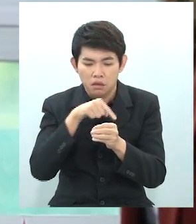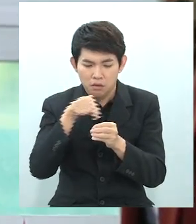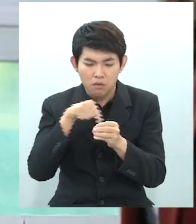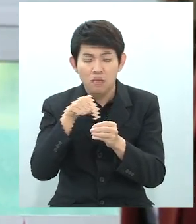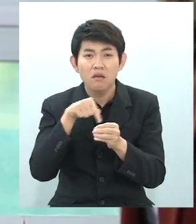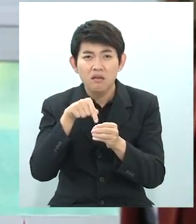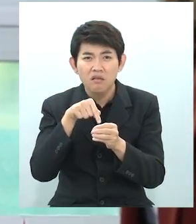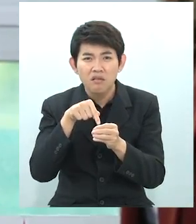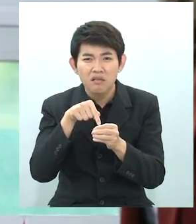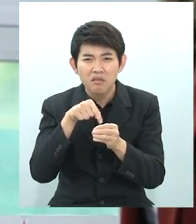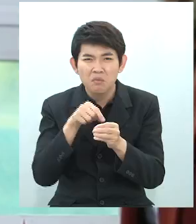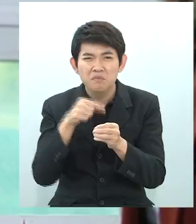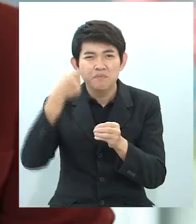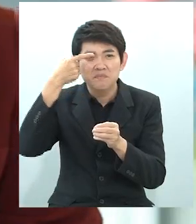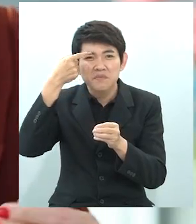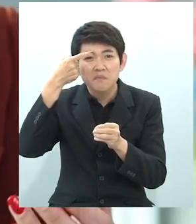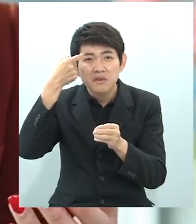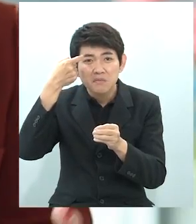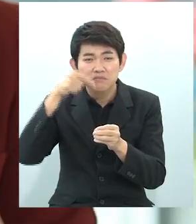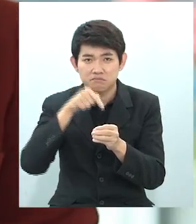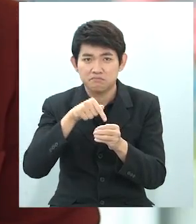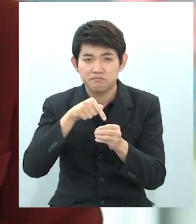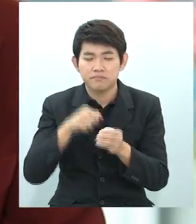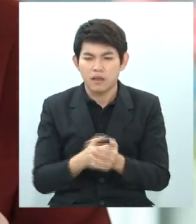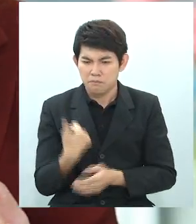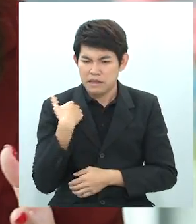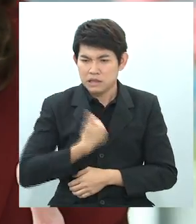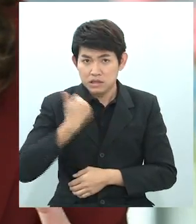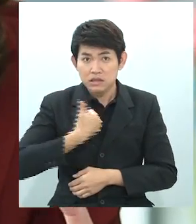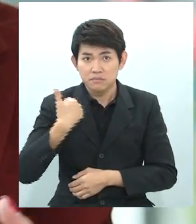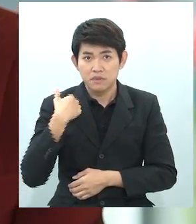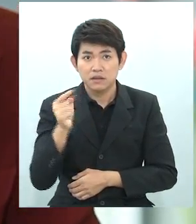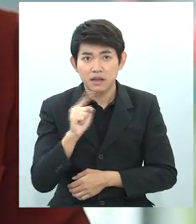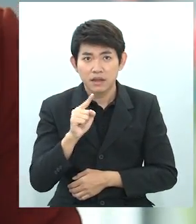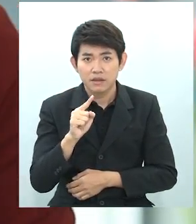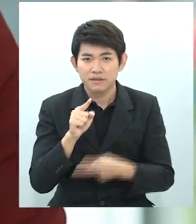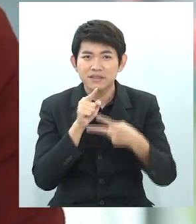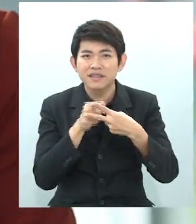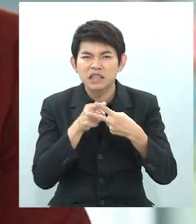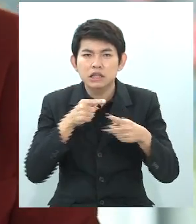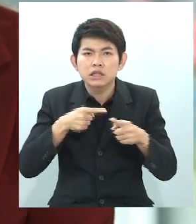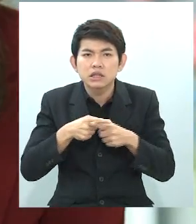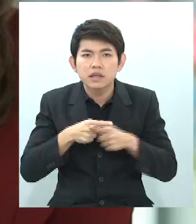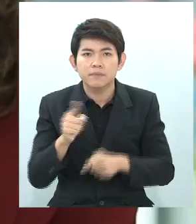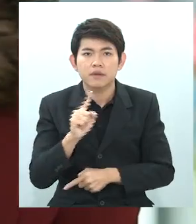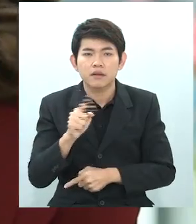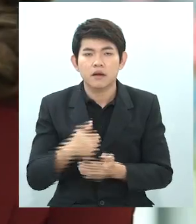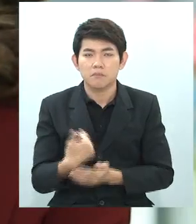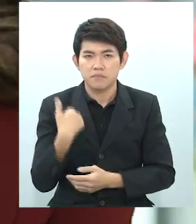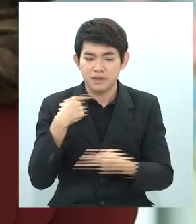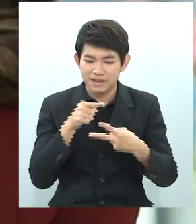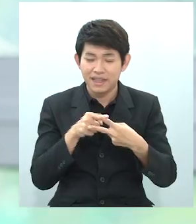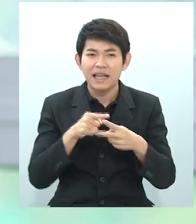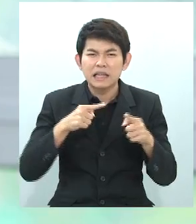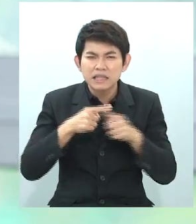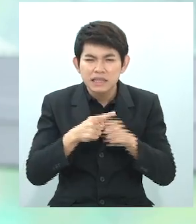เห็นเป็นรูสีดำ ๆแล้วประเภทอื่นๆนอกเหนือจากนั้นอีกคะอย่างพวกแบบอักเสบ ใช่ค่ะสิวอักเสบก็